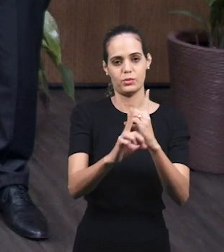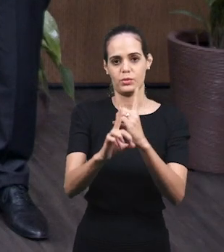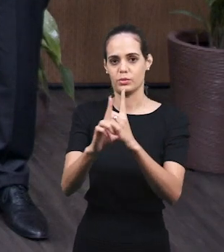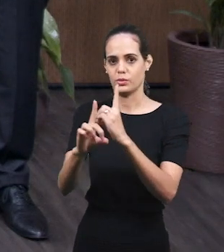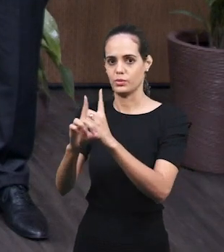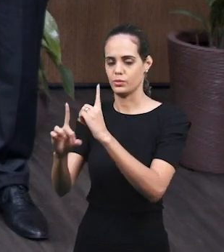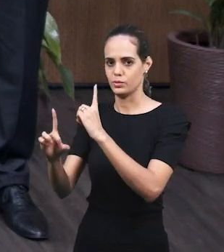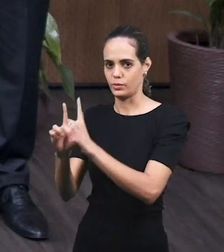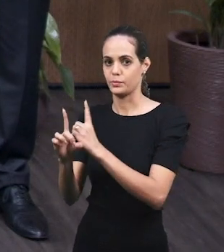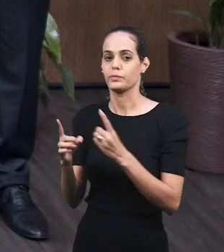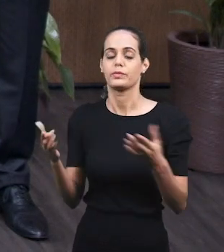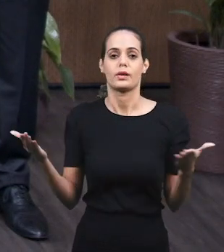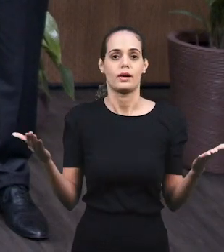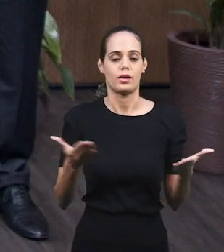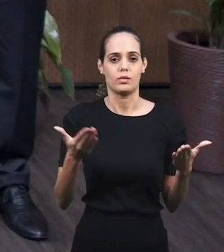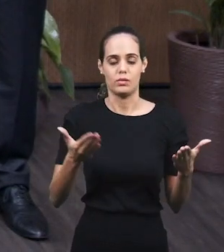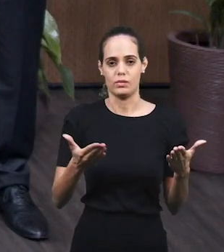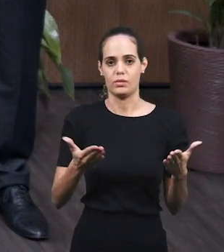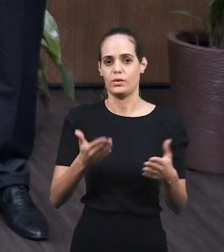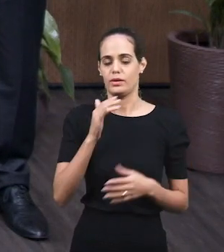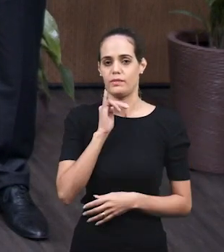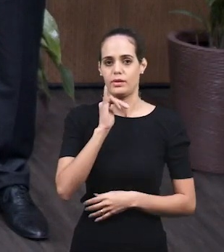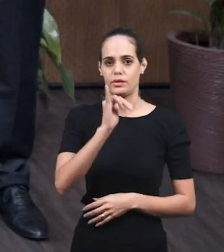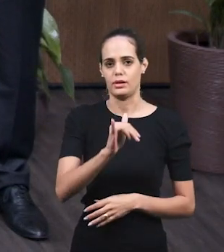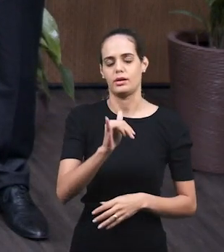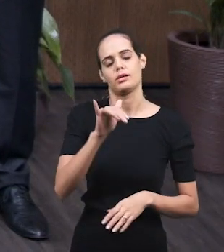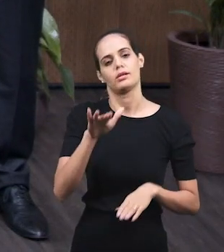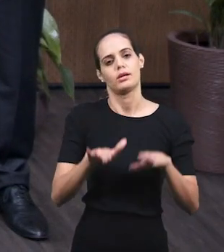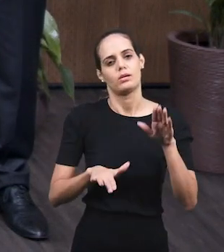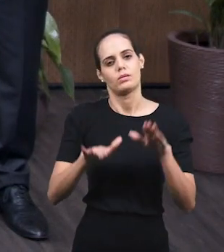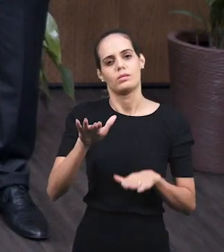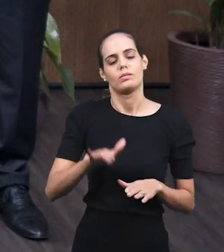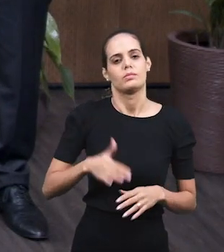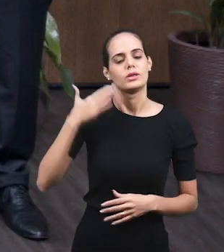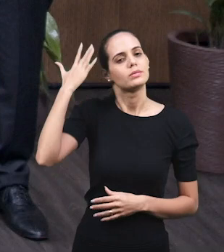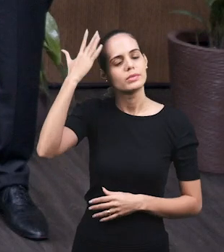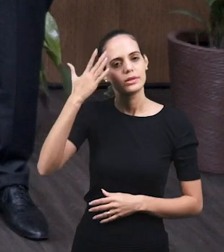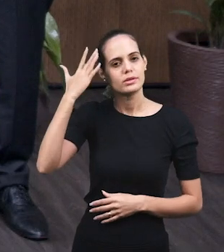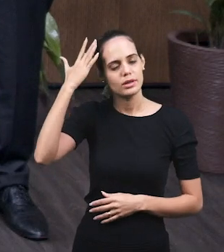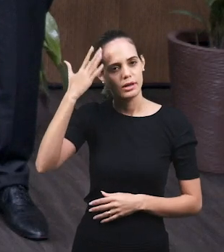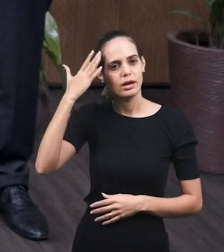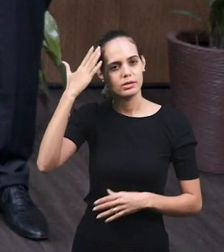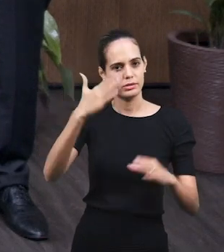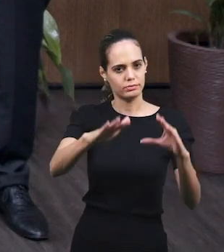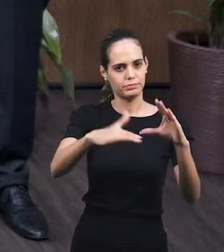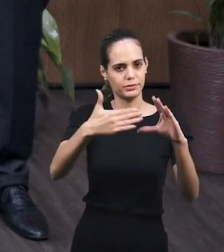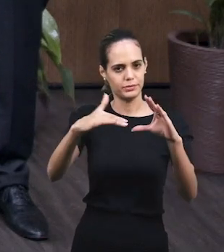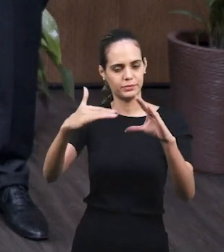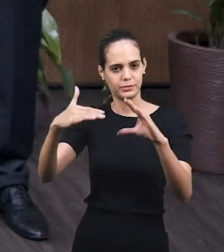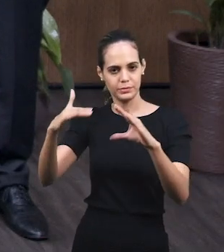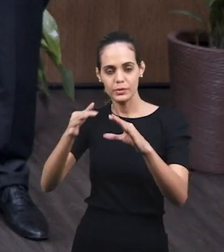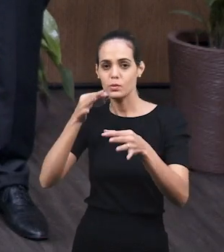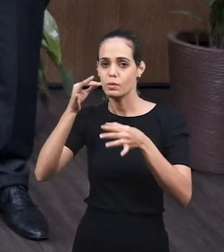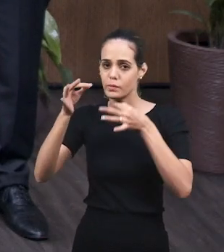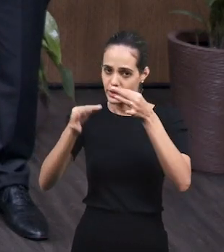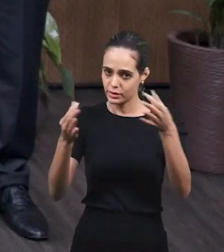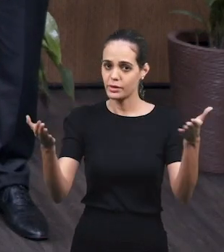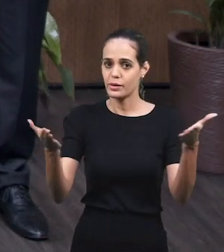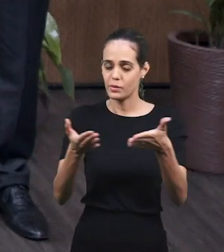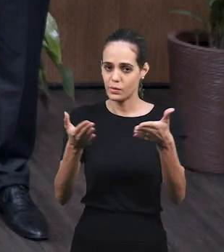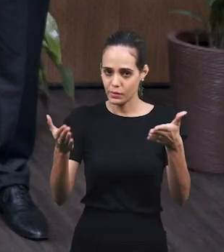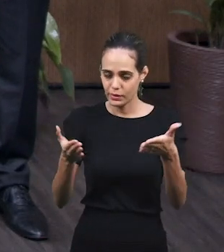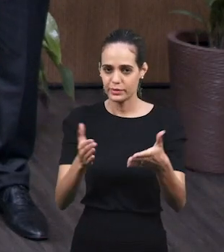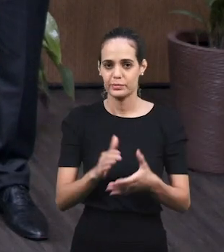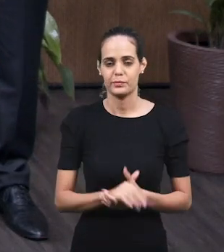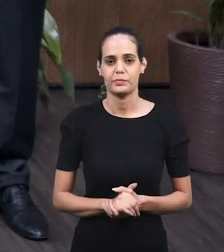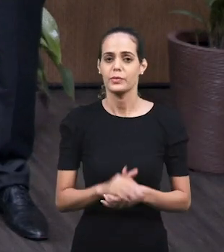donner la continuité à la séquence doctrinaire de rencontre du Seigneur Jésus et nous allons